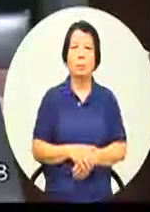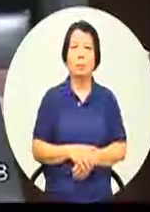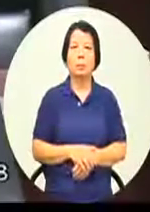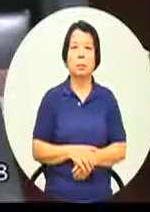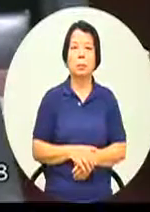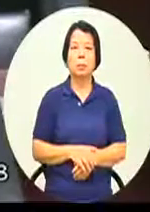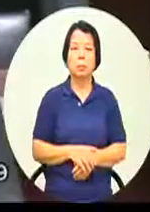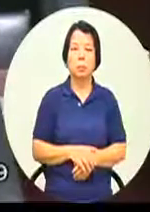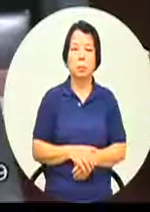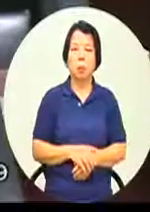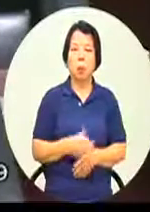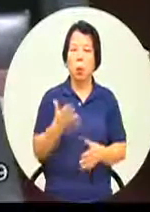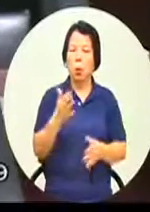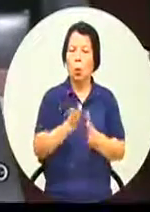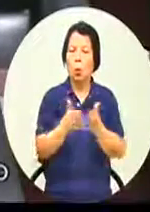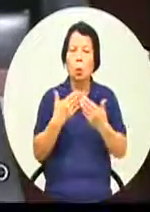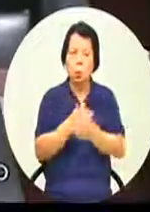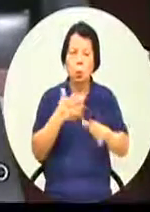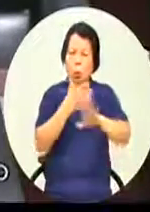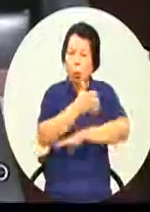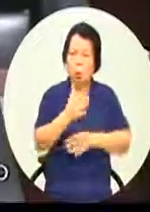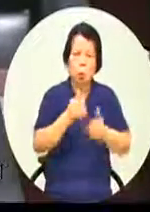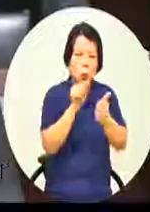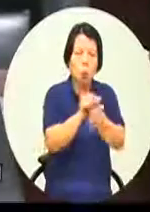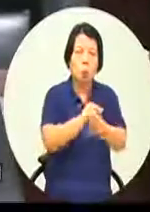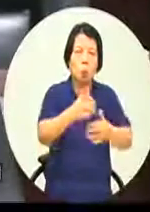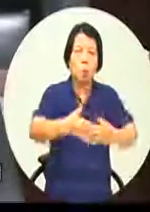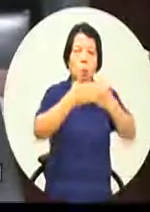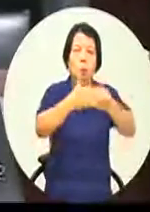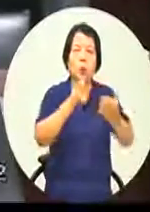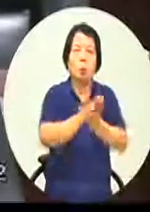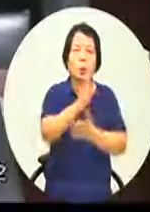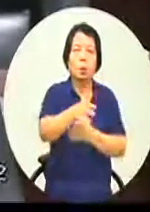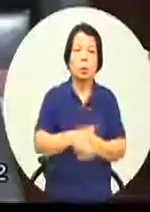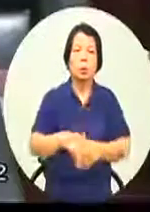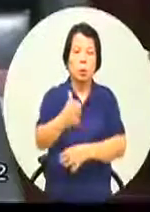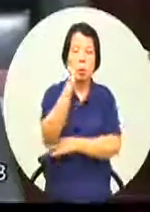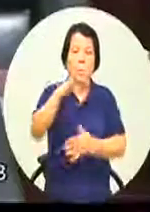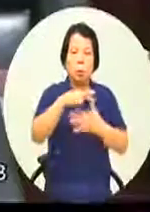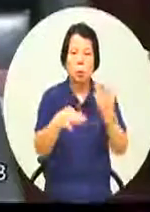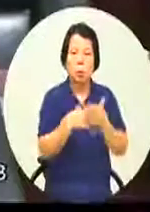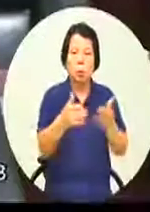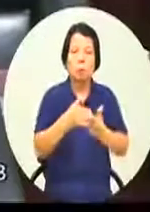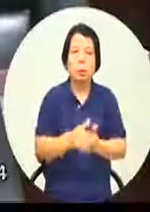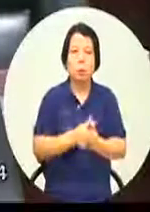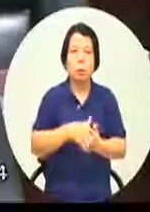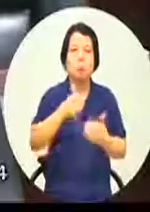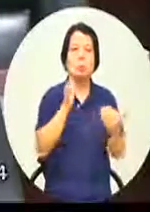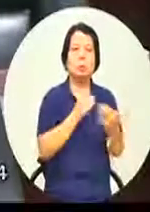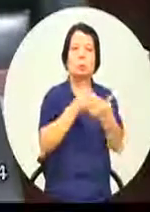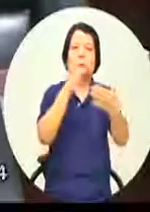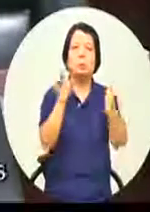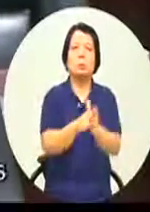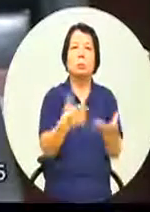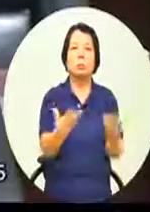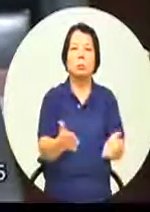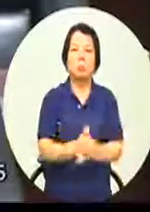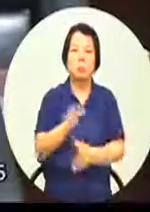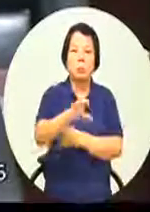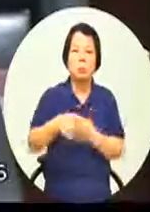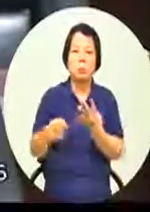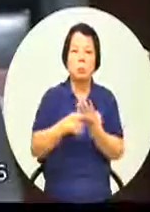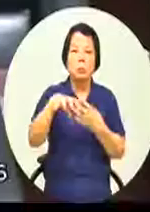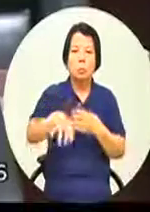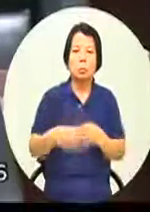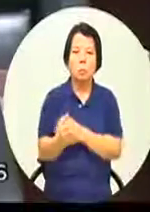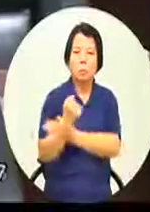在于过度依赖中国市场，而中国可能未来在政策性不买单的状况下，我们农业局做了哪些努力？